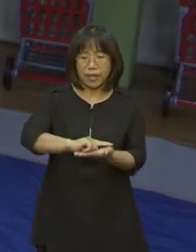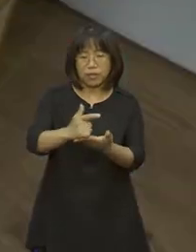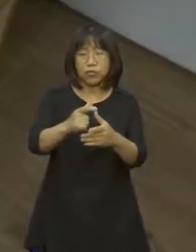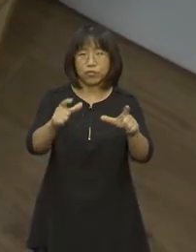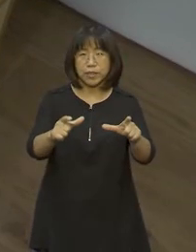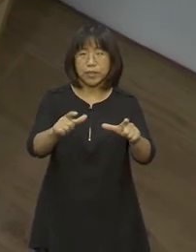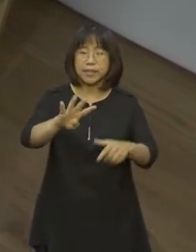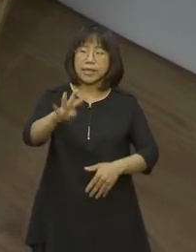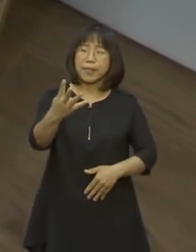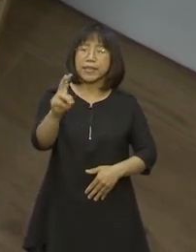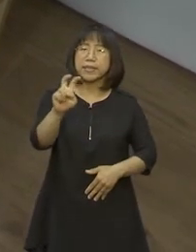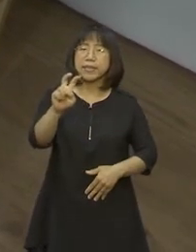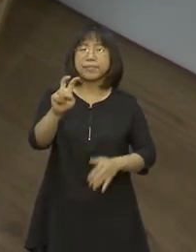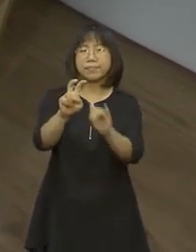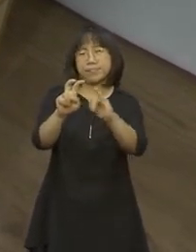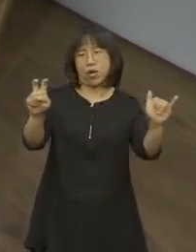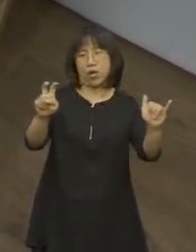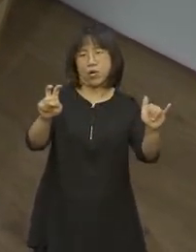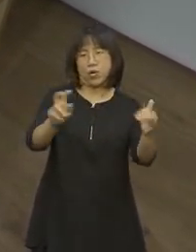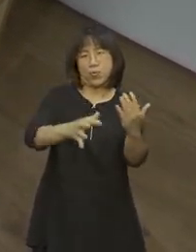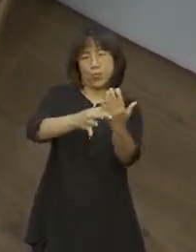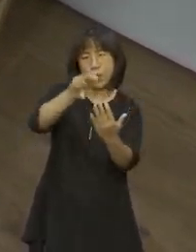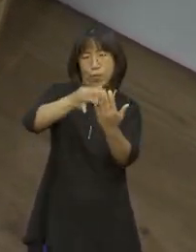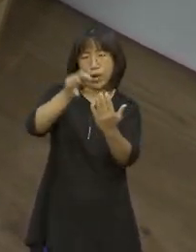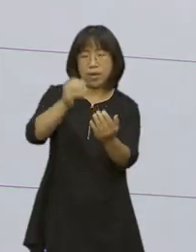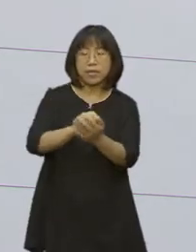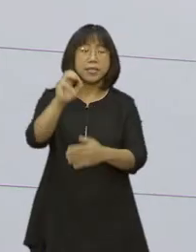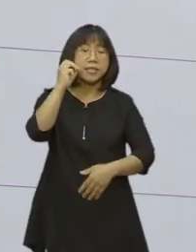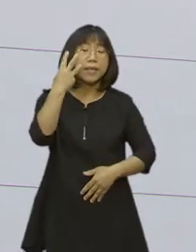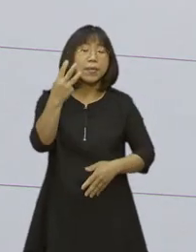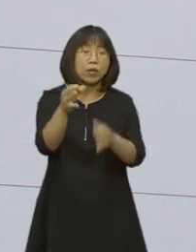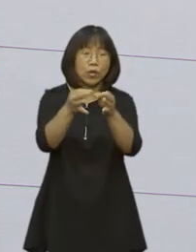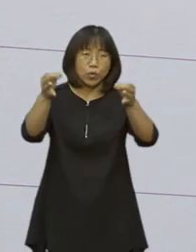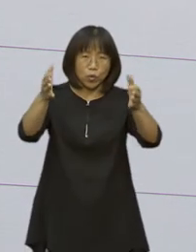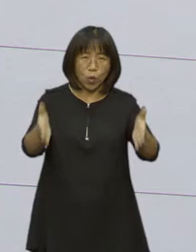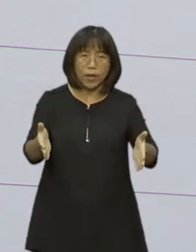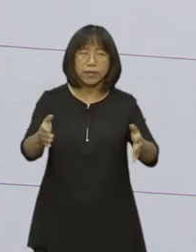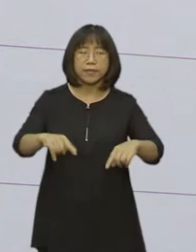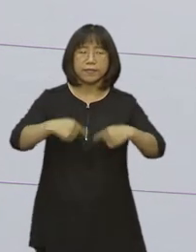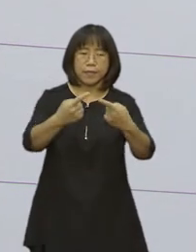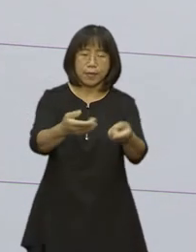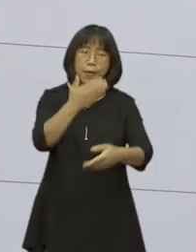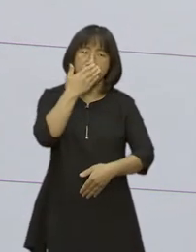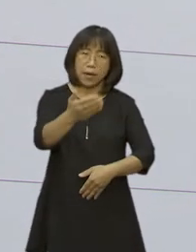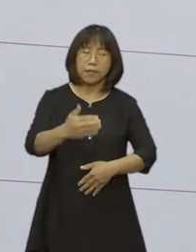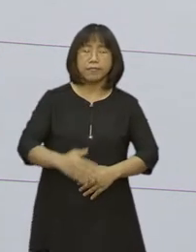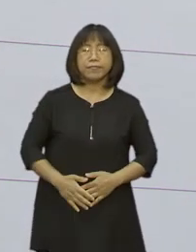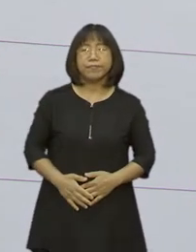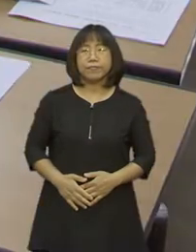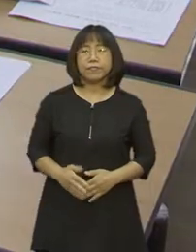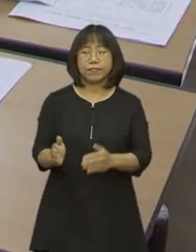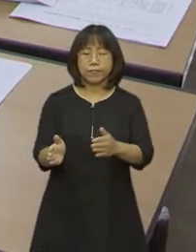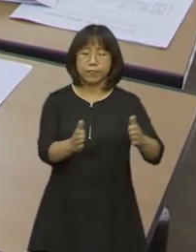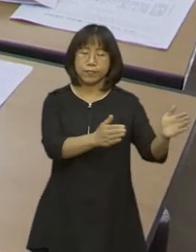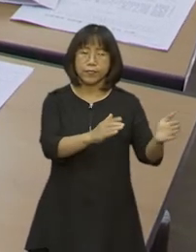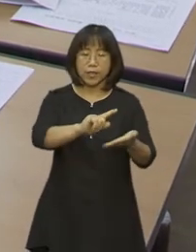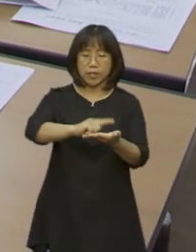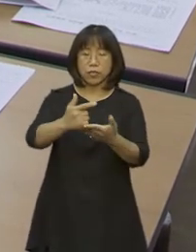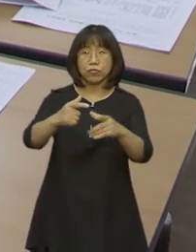65세 미만의 강서 구민 420명을 선발하며 11월까지 3개월여간 사업에 참여하게